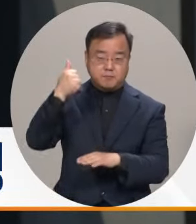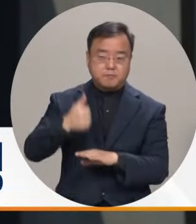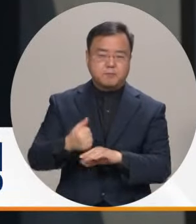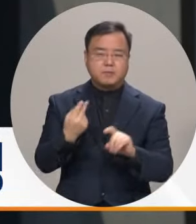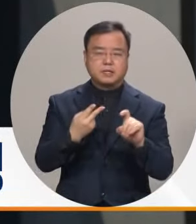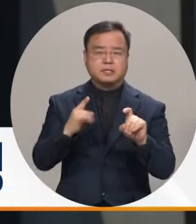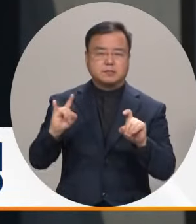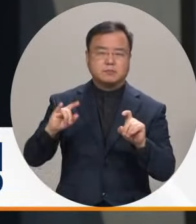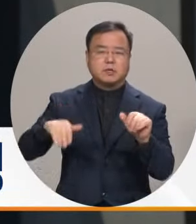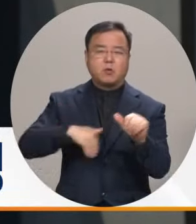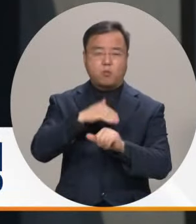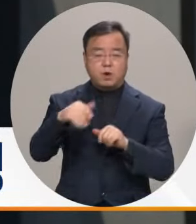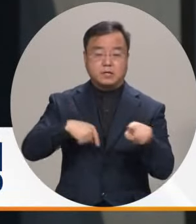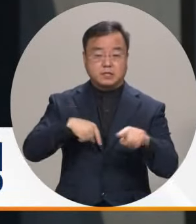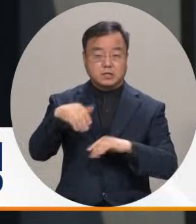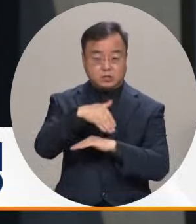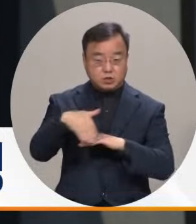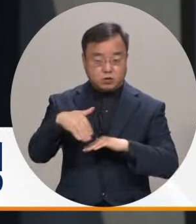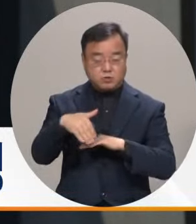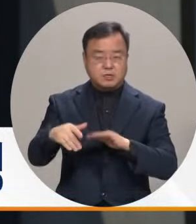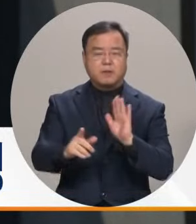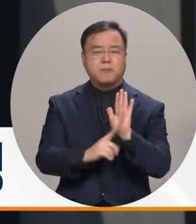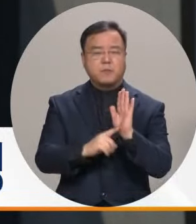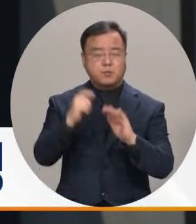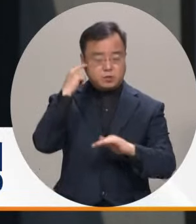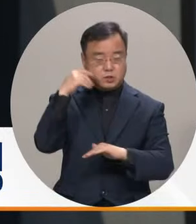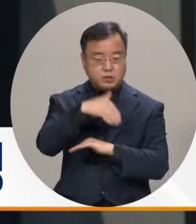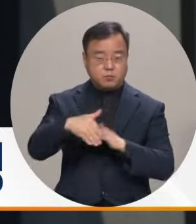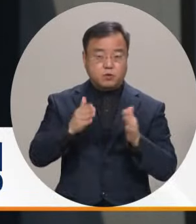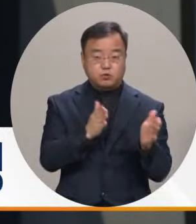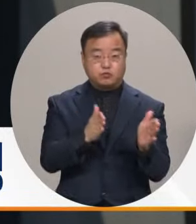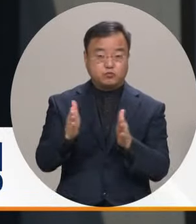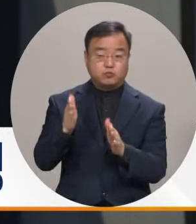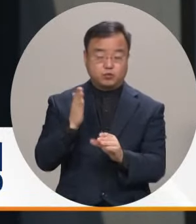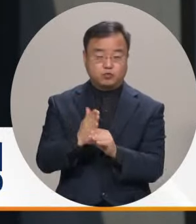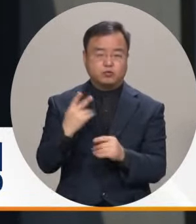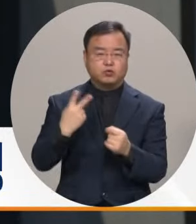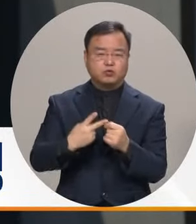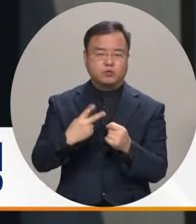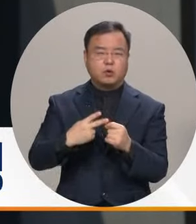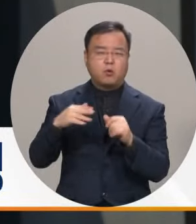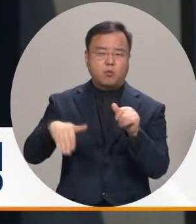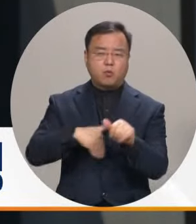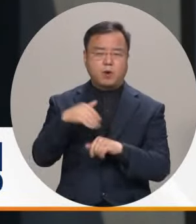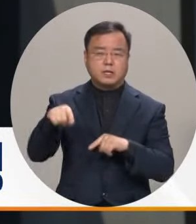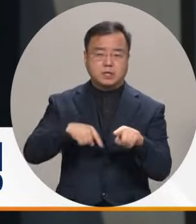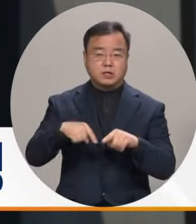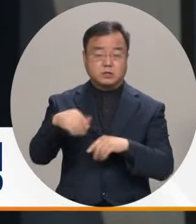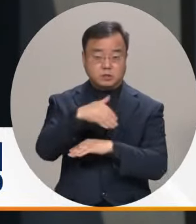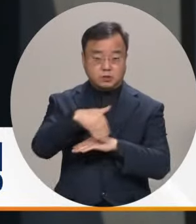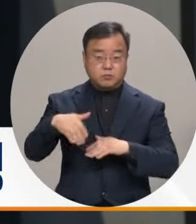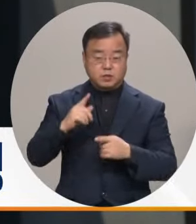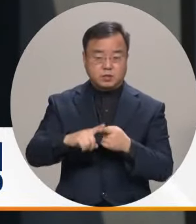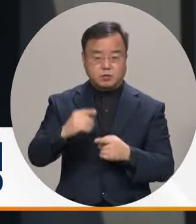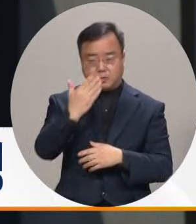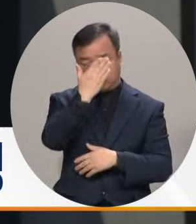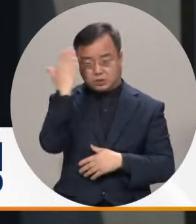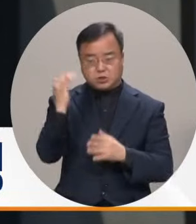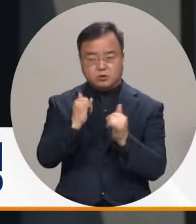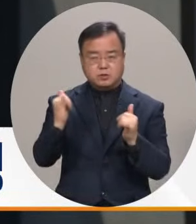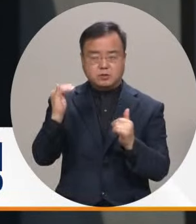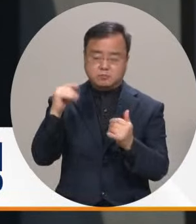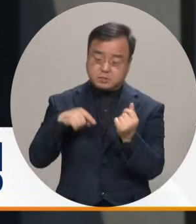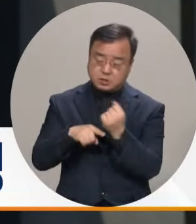정책 발표를 계획하고 있습니다 두 번째로는 환경 정책에 대한 청년 세대의 여론 전달입니다